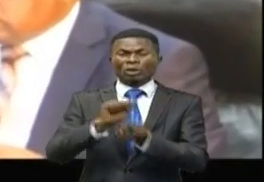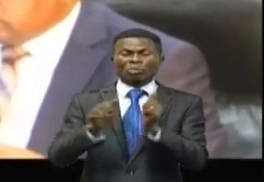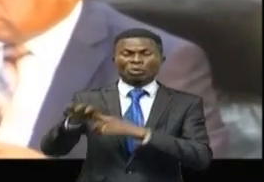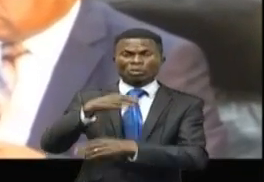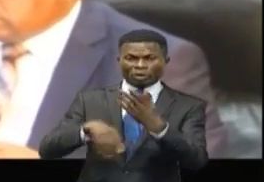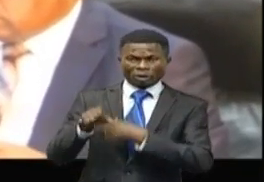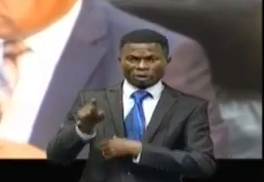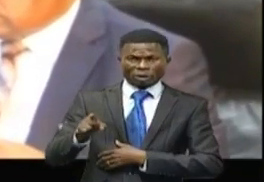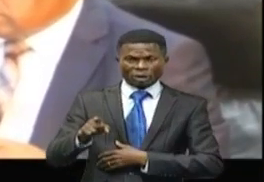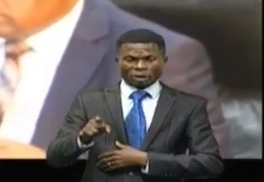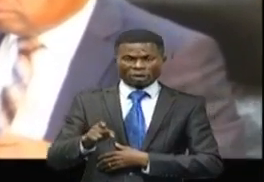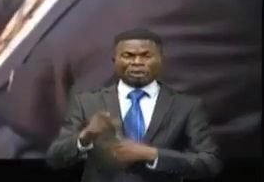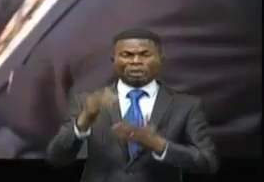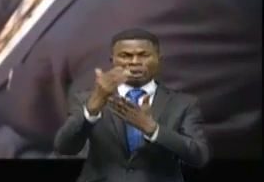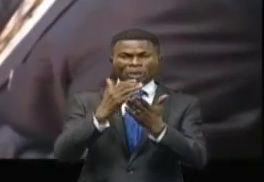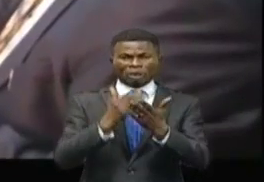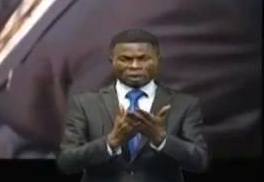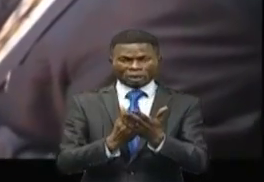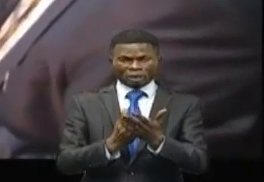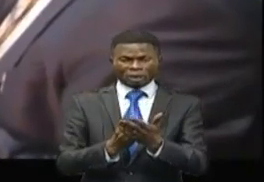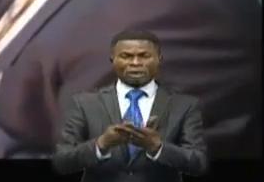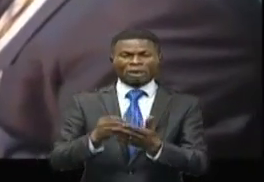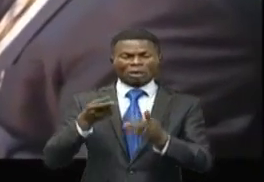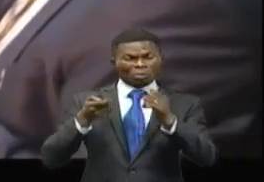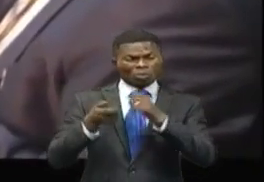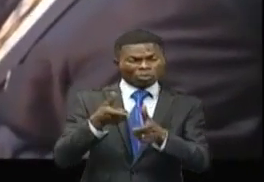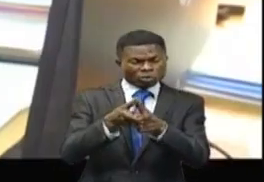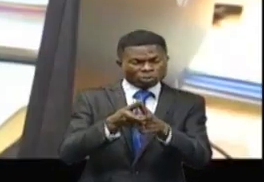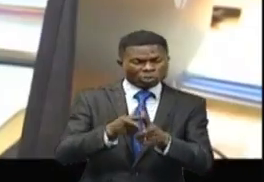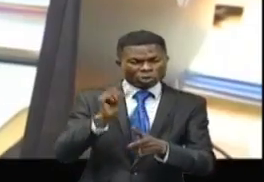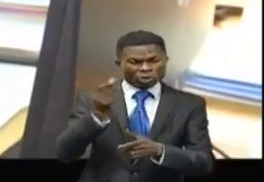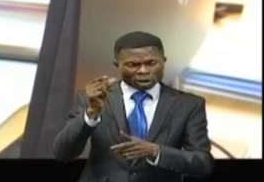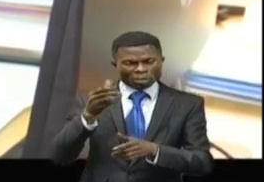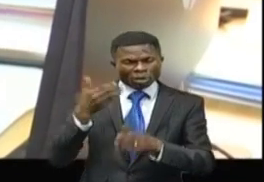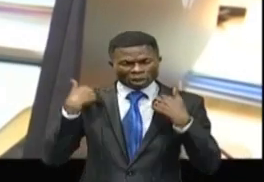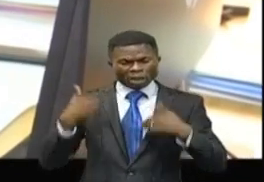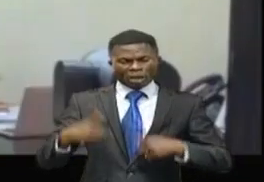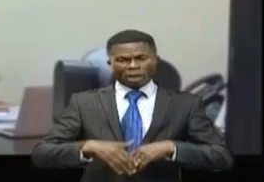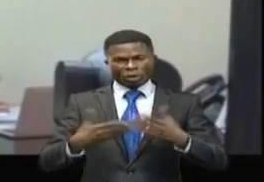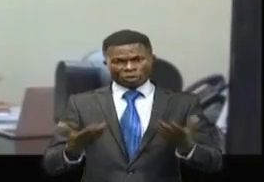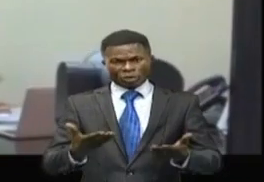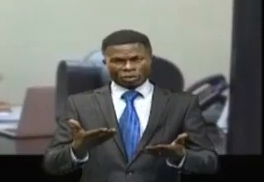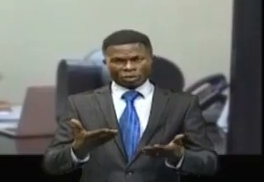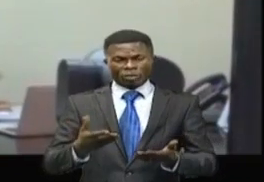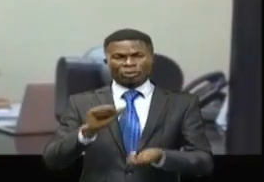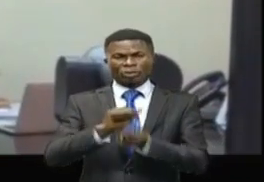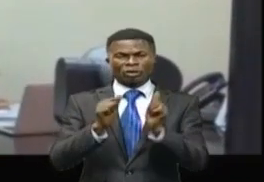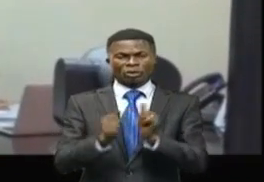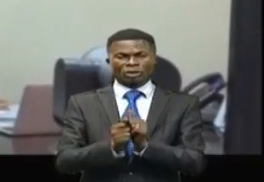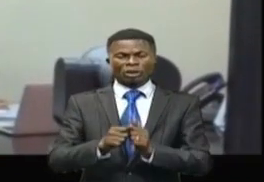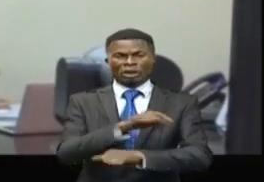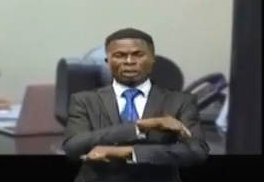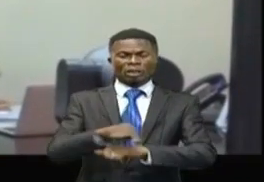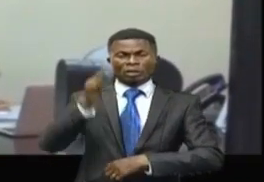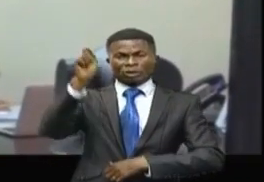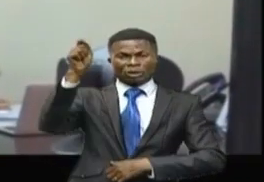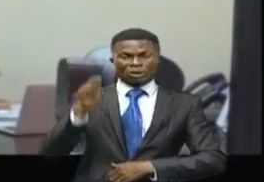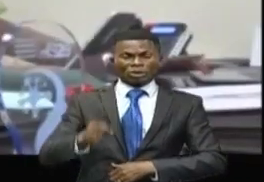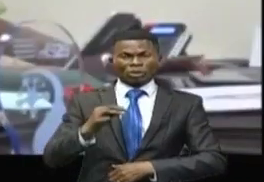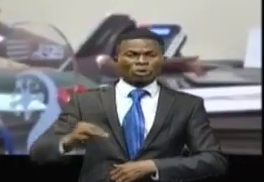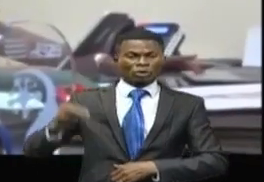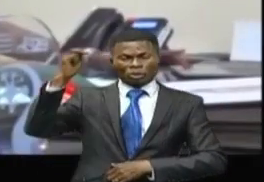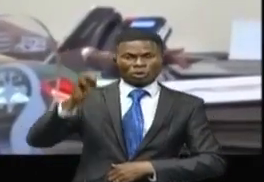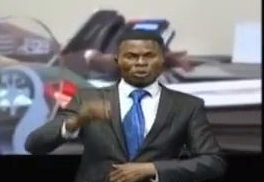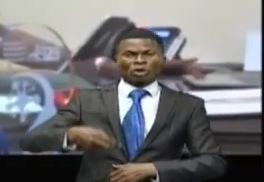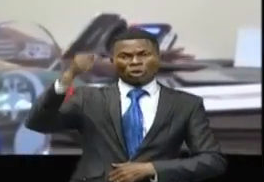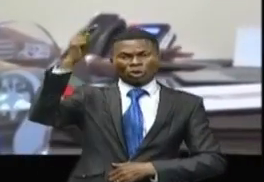le prélèvement des différents deux des balles pour l'expertisé balistique et ce au niveau de l'auditorat militaire supérieur du nord-kivu